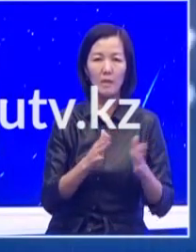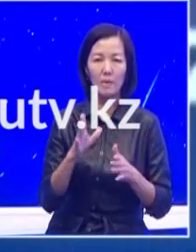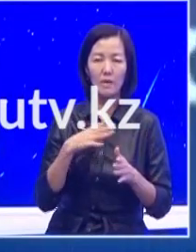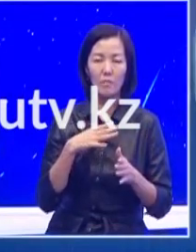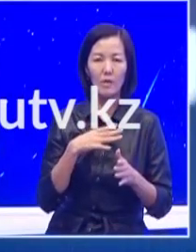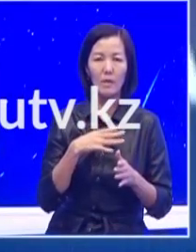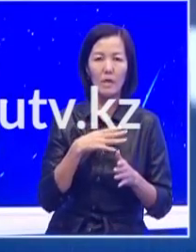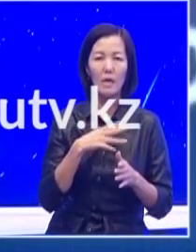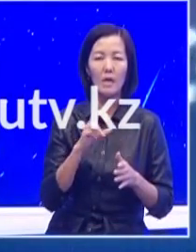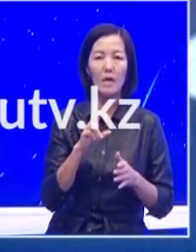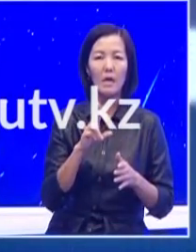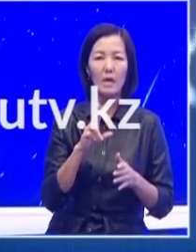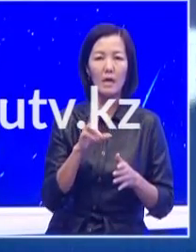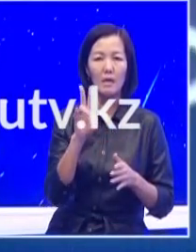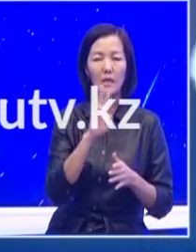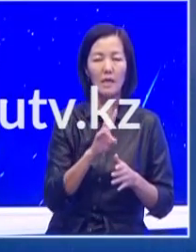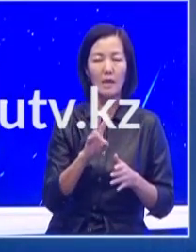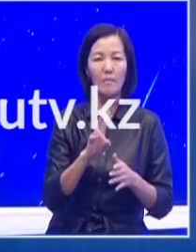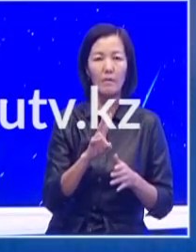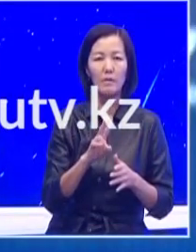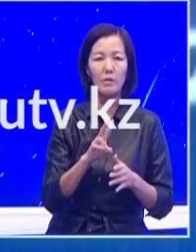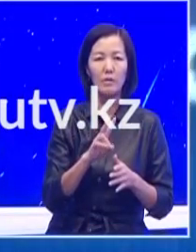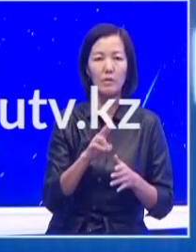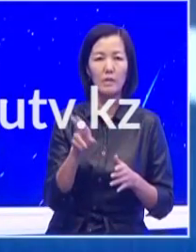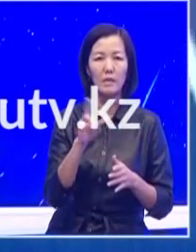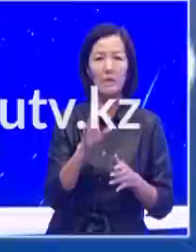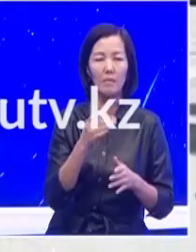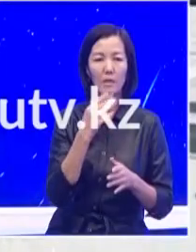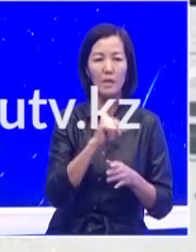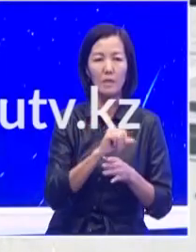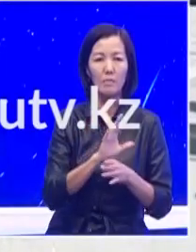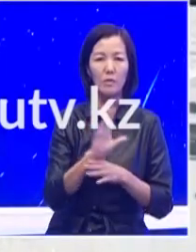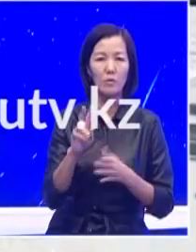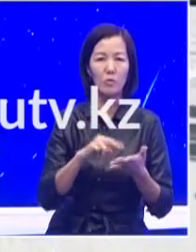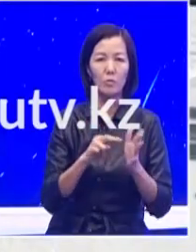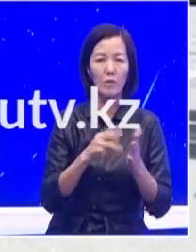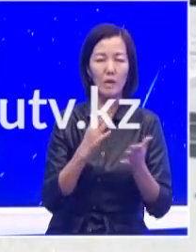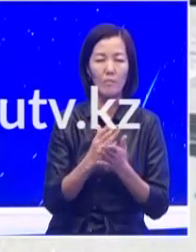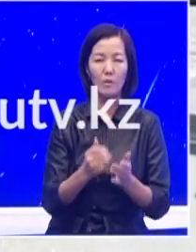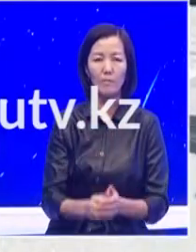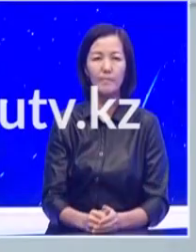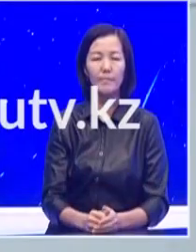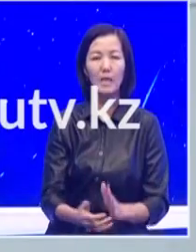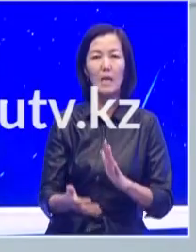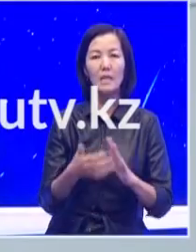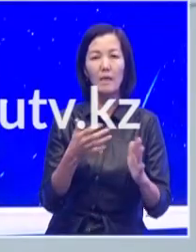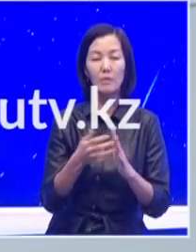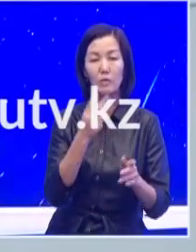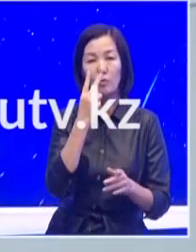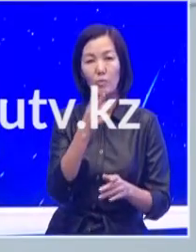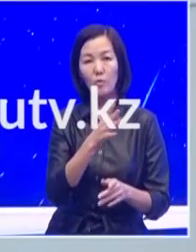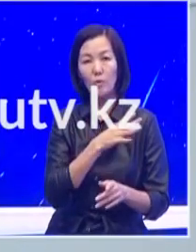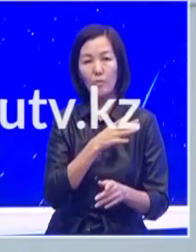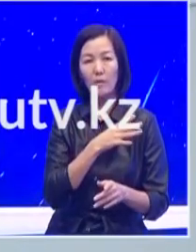қараша 90 айларында аталған өнім түрін экспорттауды жоспарлаған едік. Министрлік елдегі тапшылықты көре тұра